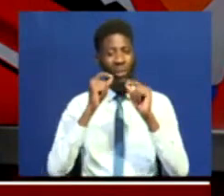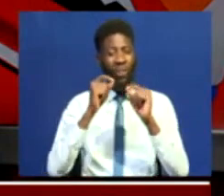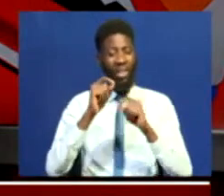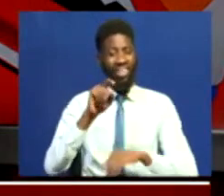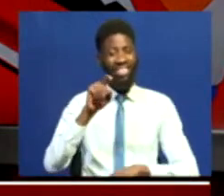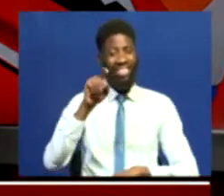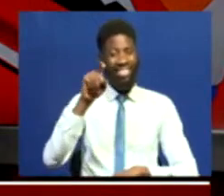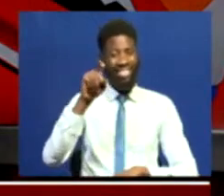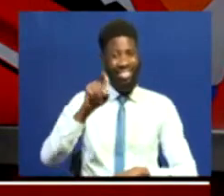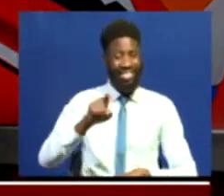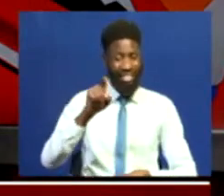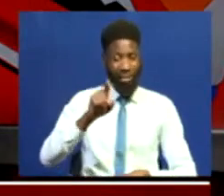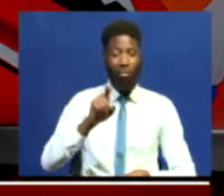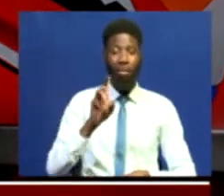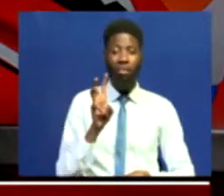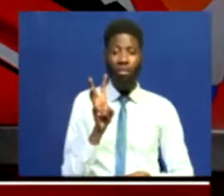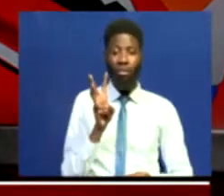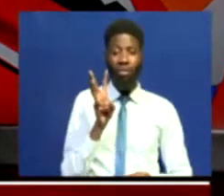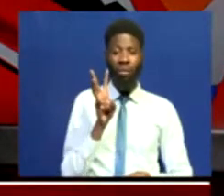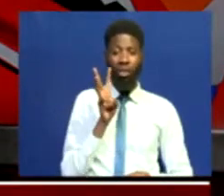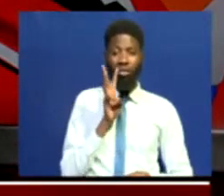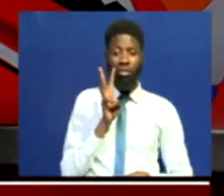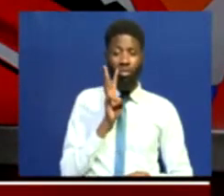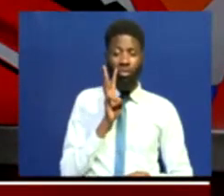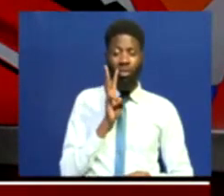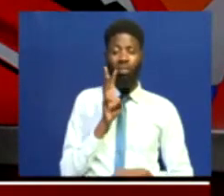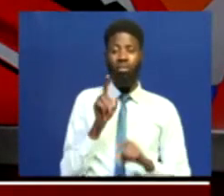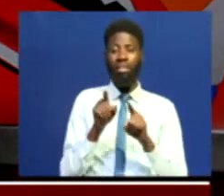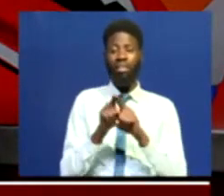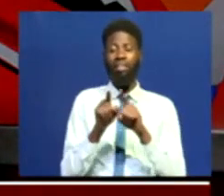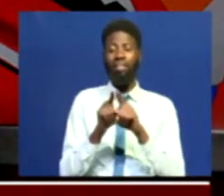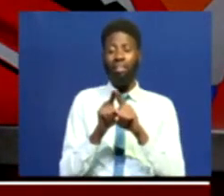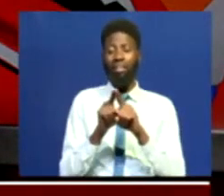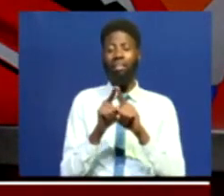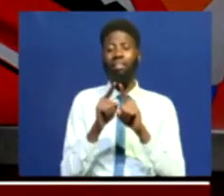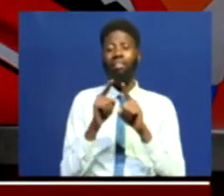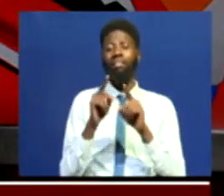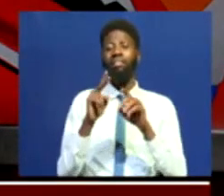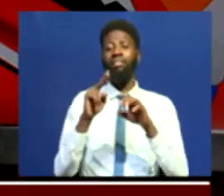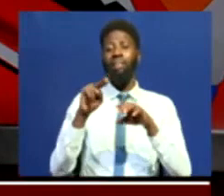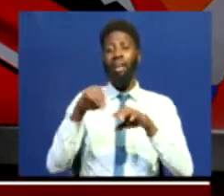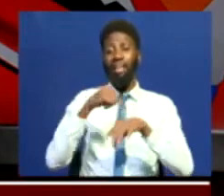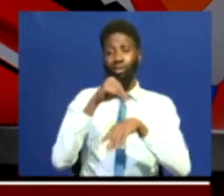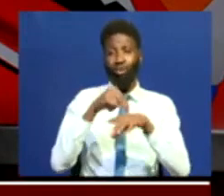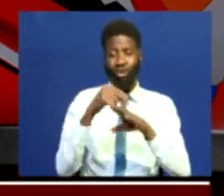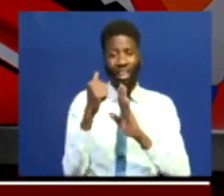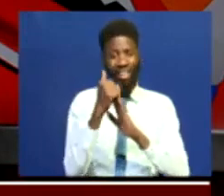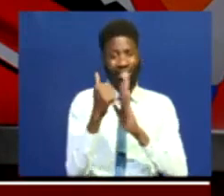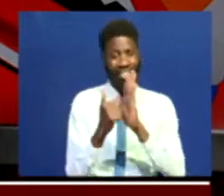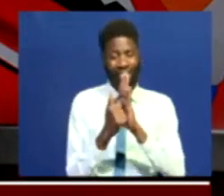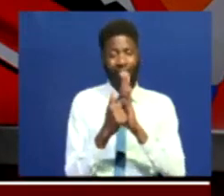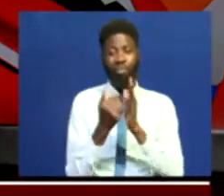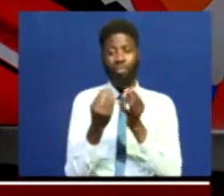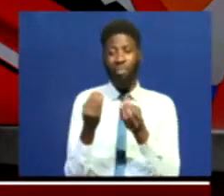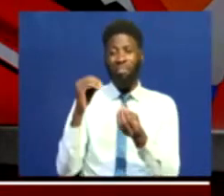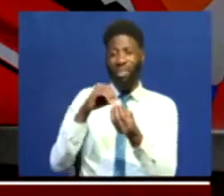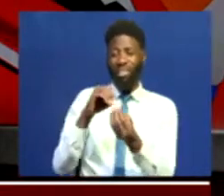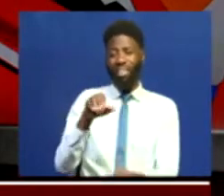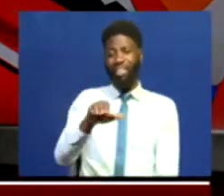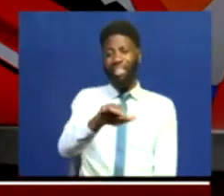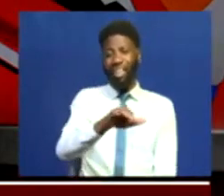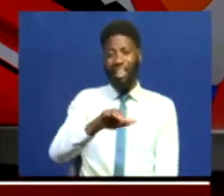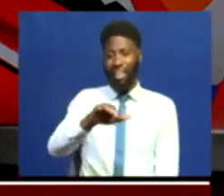maji kama ajenda ya kitaifa haswa katika maeneo kame. Ombi hilo la mwitiko wa changamoto zinazoendelea katika kaunti